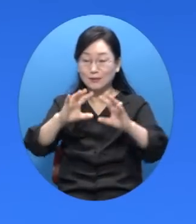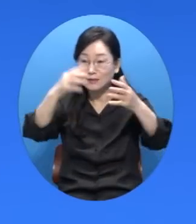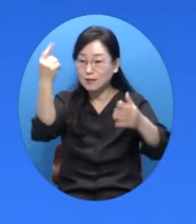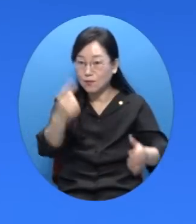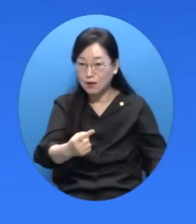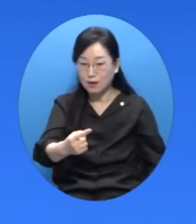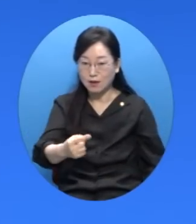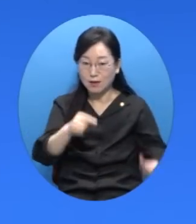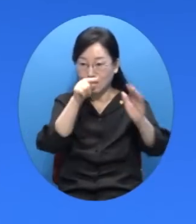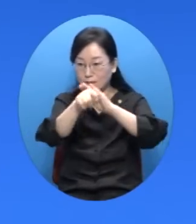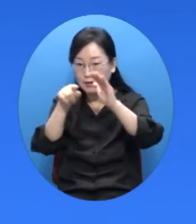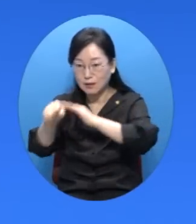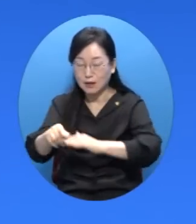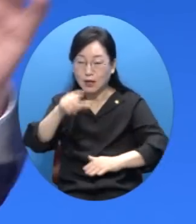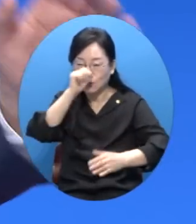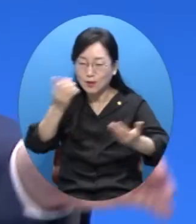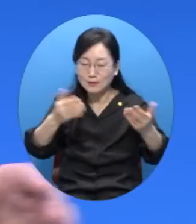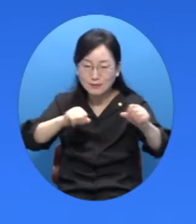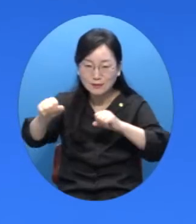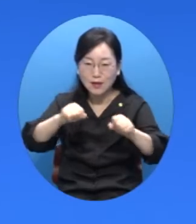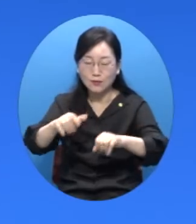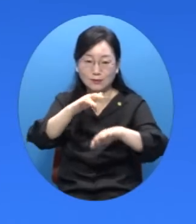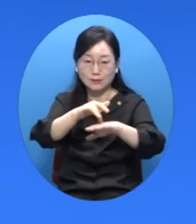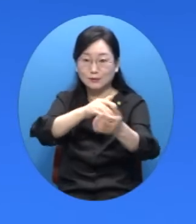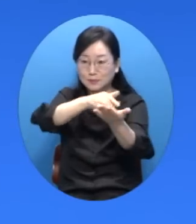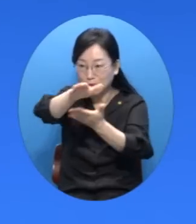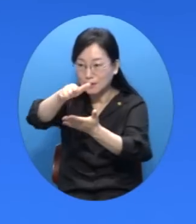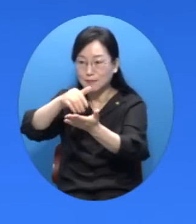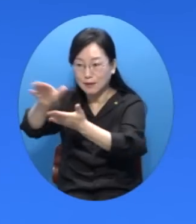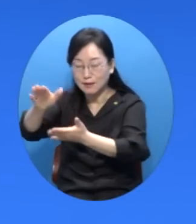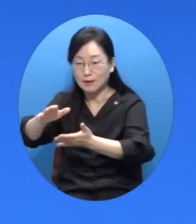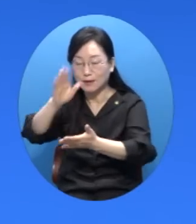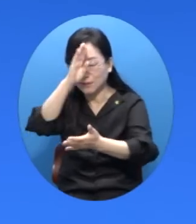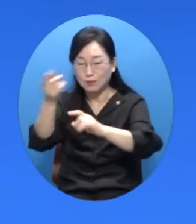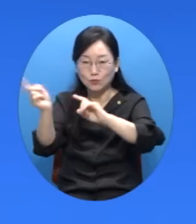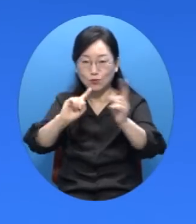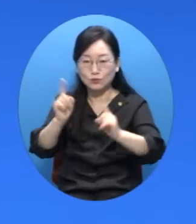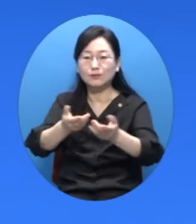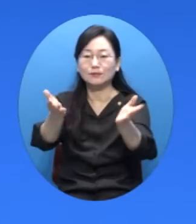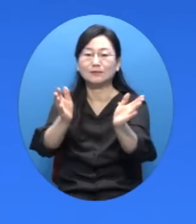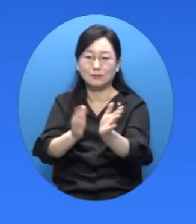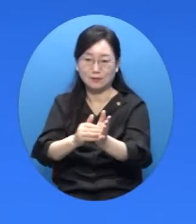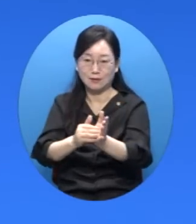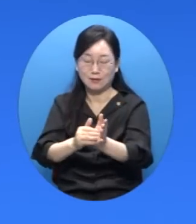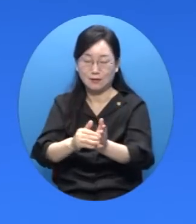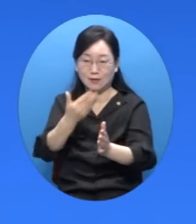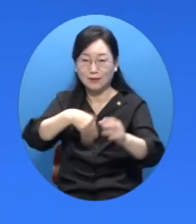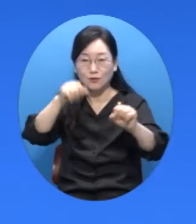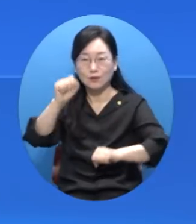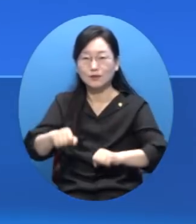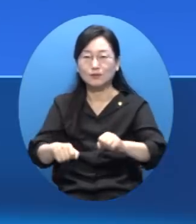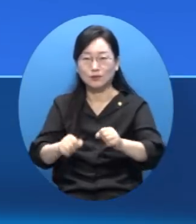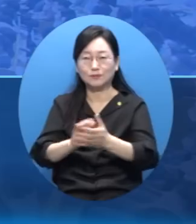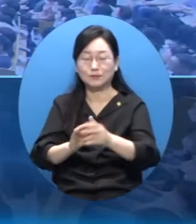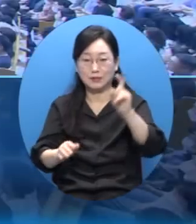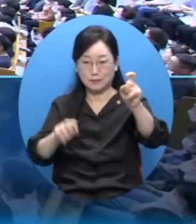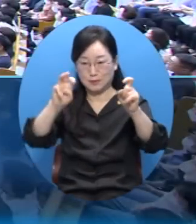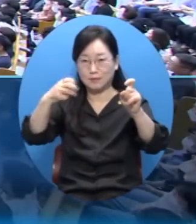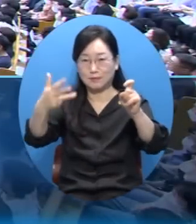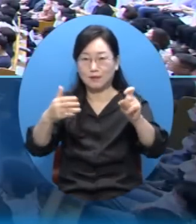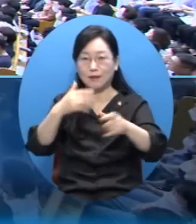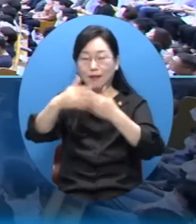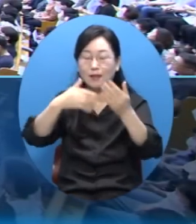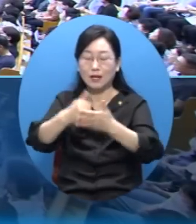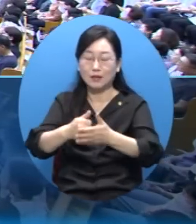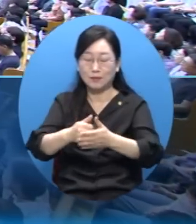가는 것마다 선한 일을 행하시고 귀신을 쫓아내시고 많은 병을 고치셨습니다. 사도행전 10장 38절을 말씀합니다.